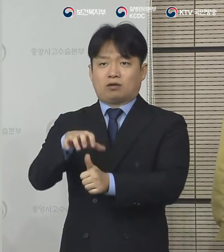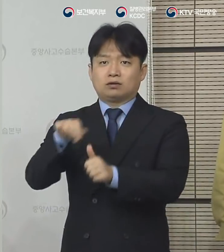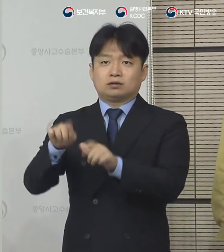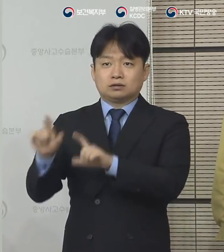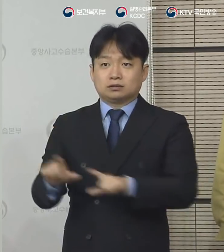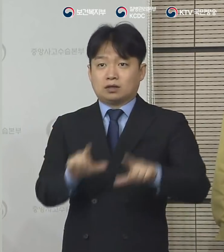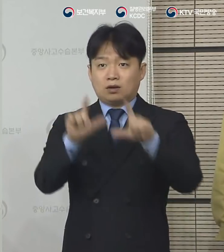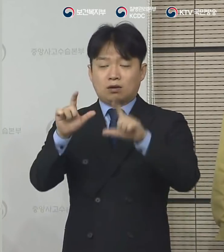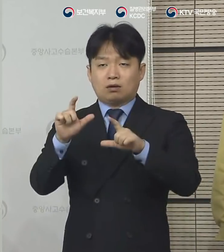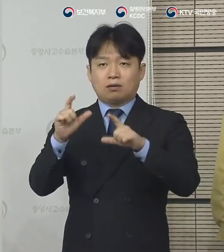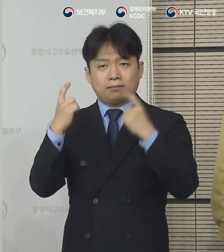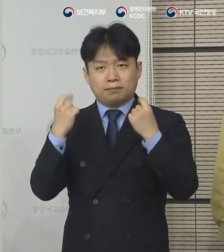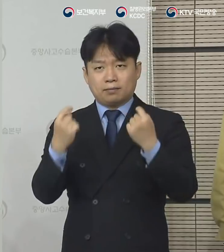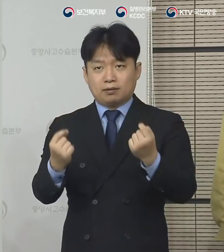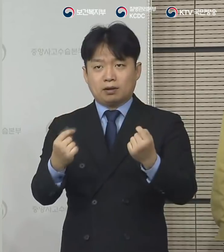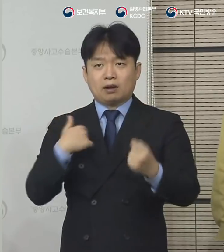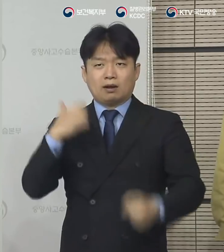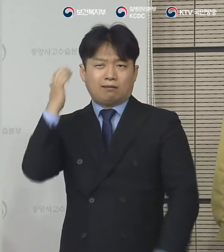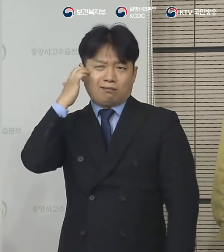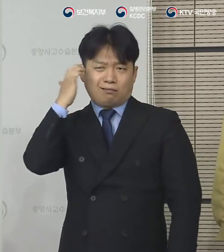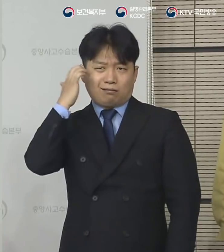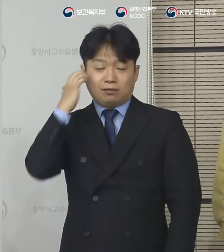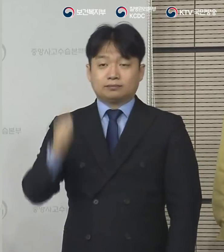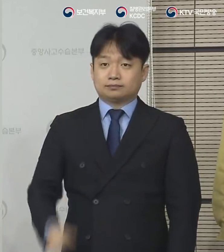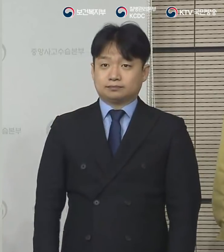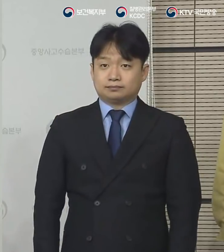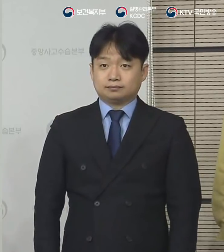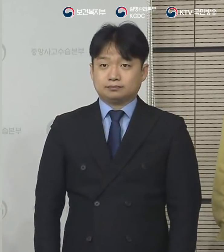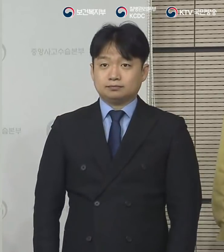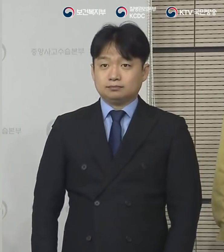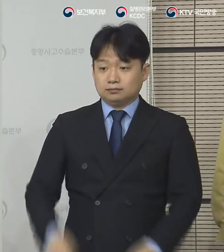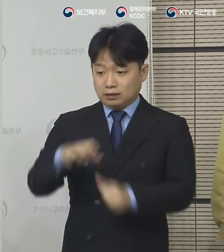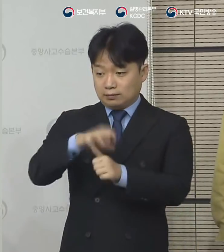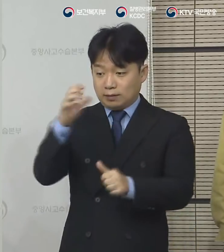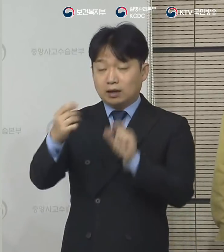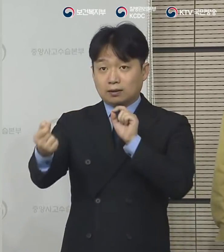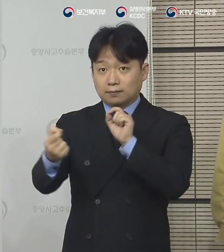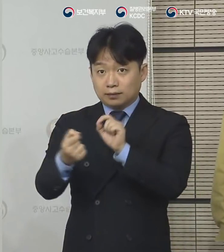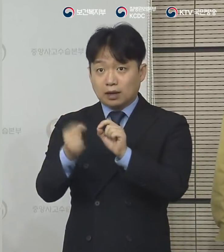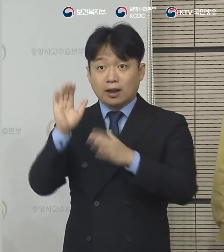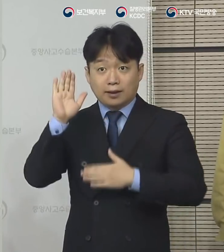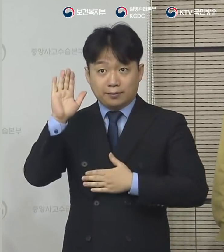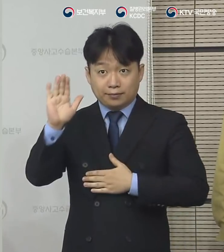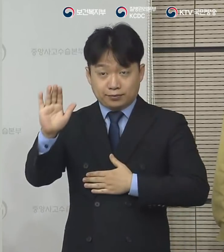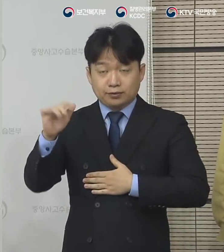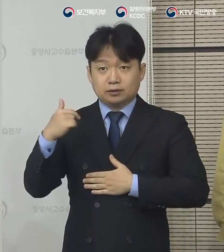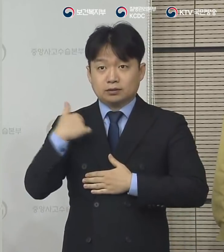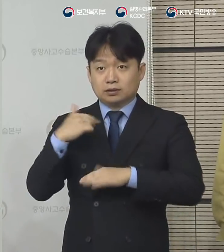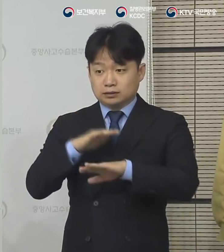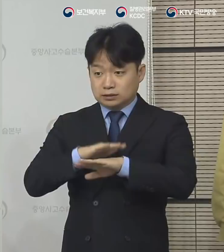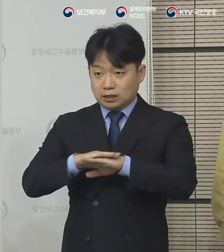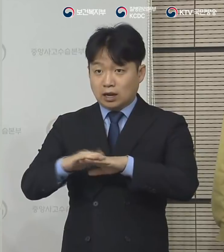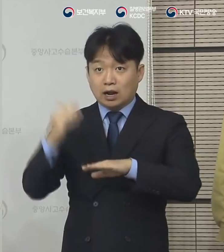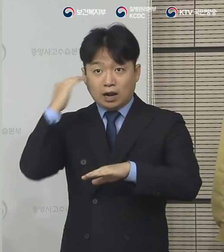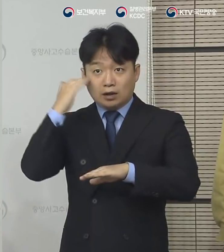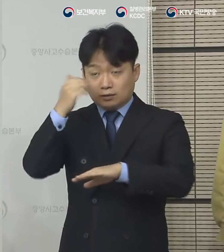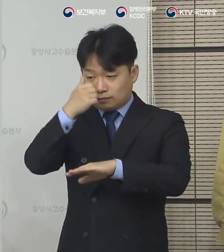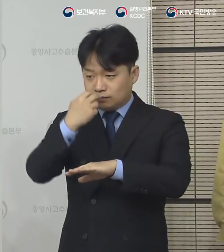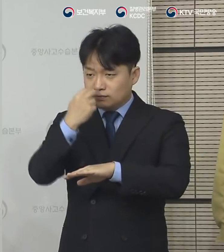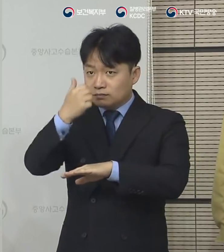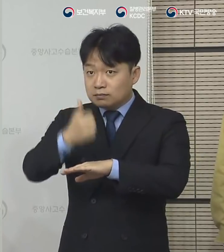이제 유지하는 데 대한 어려움 그리고 이제 퇴소를 거의 앞둔 시점에서는 앞으로 이제 나가서 잘 적응할 수 있을지